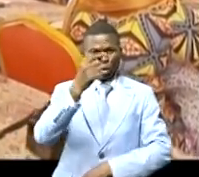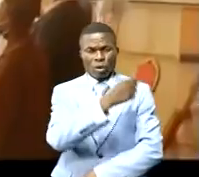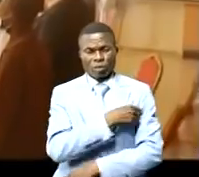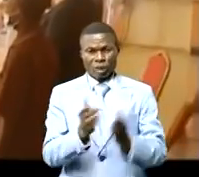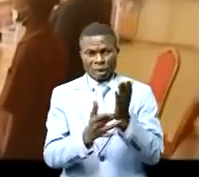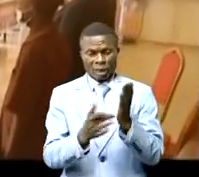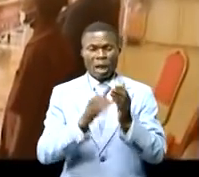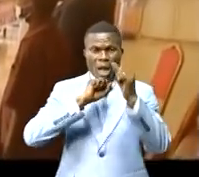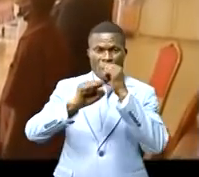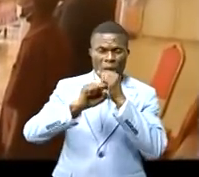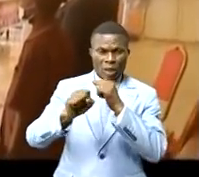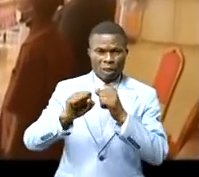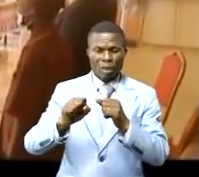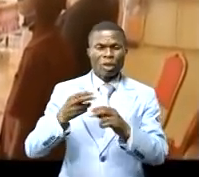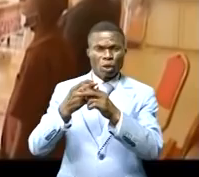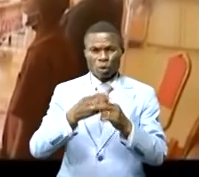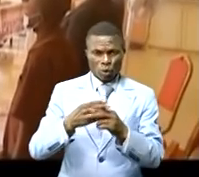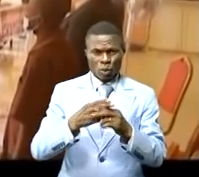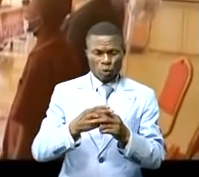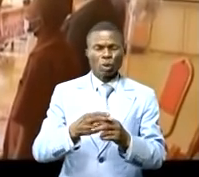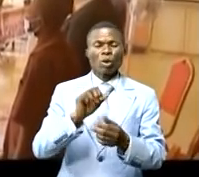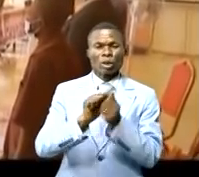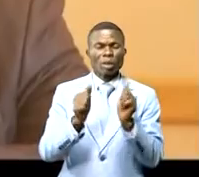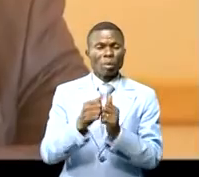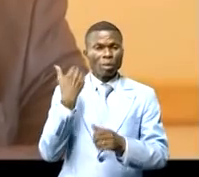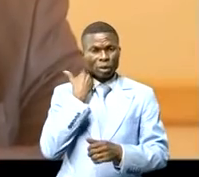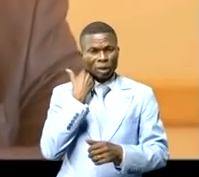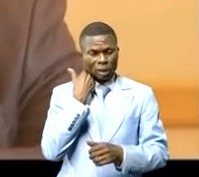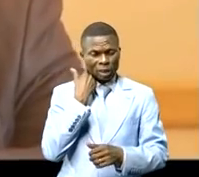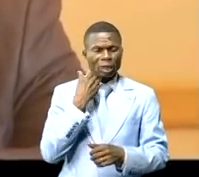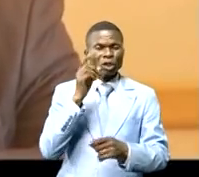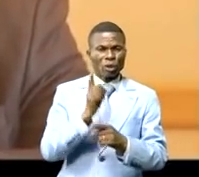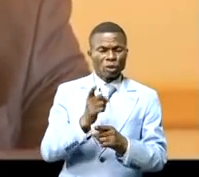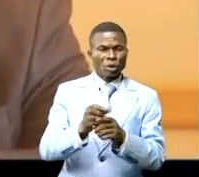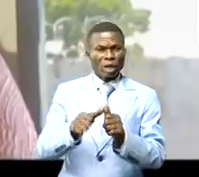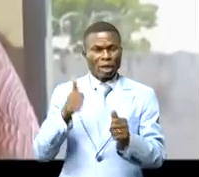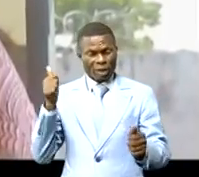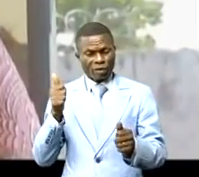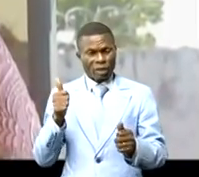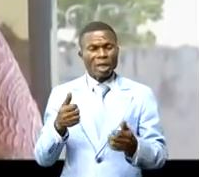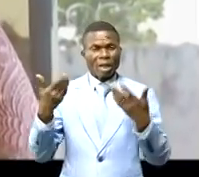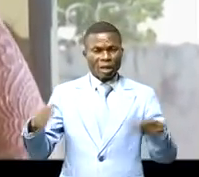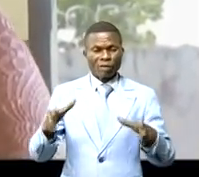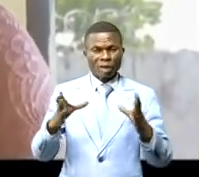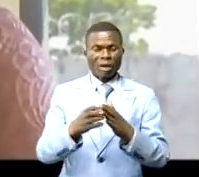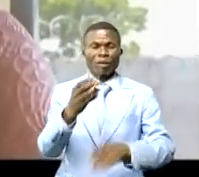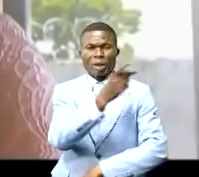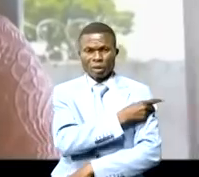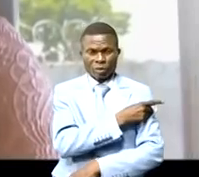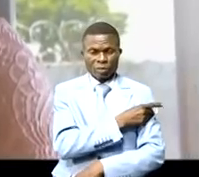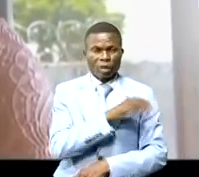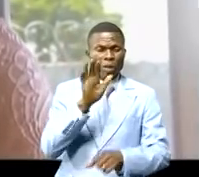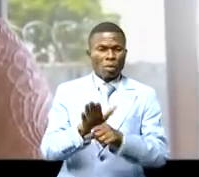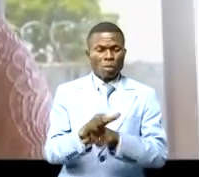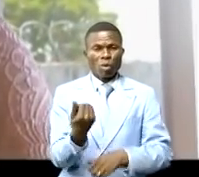stratégie pour cette campagne est celle de la surveillance épidémiologique des maladies évitables par la vaccination. Car pour elle, les grands